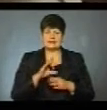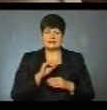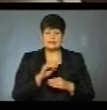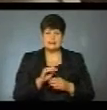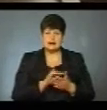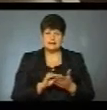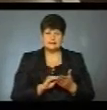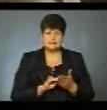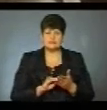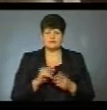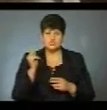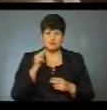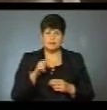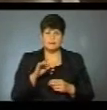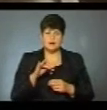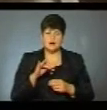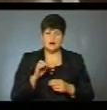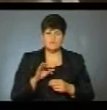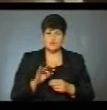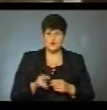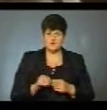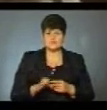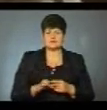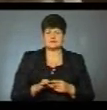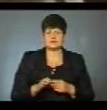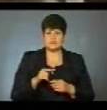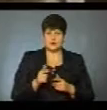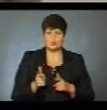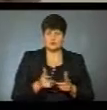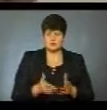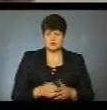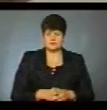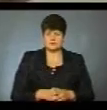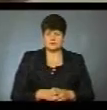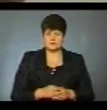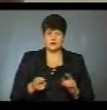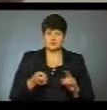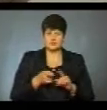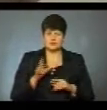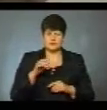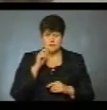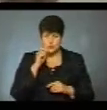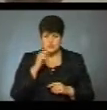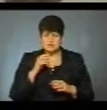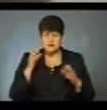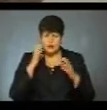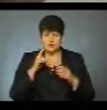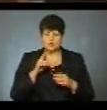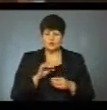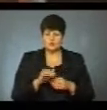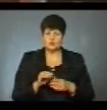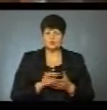вивчимо правописи, пунктуацію і так готуємося. Долучилися до всеукраїнського радіодиктанту